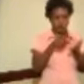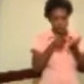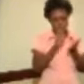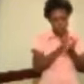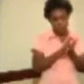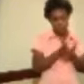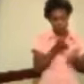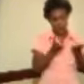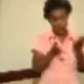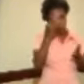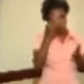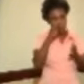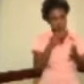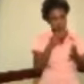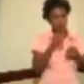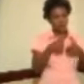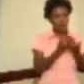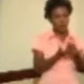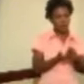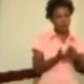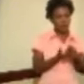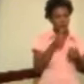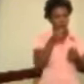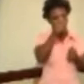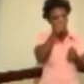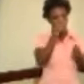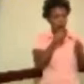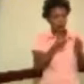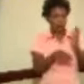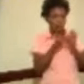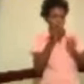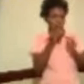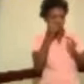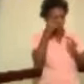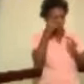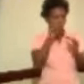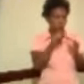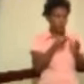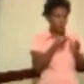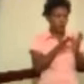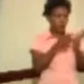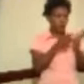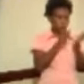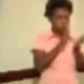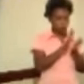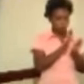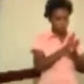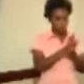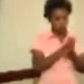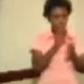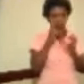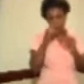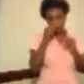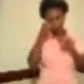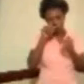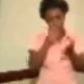500. Et on a identifié des sources de revenus qu'on n'identifiera pas. Et pour des raisons